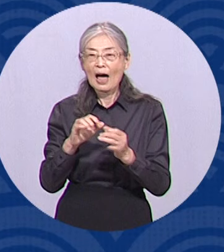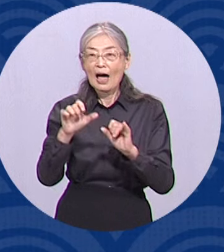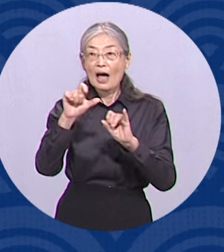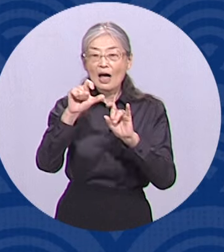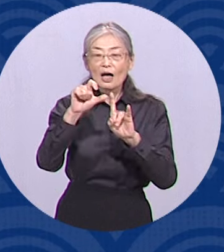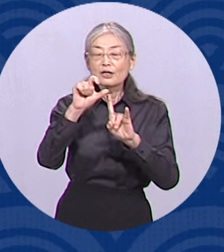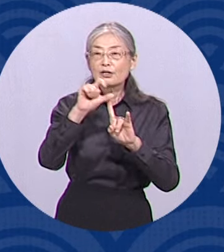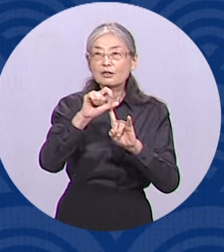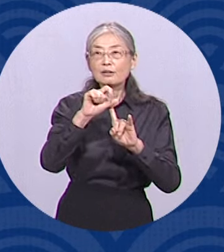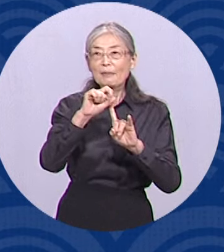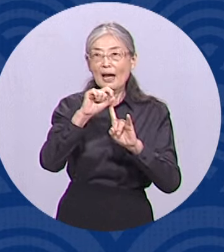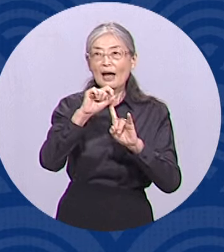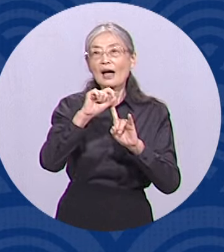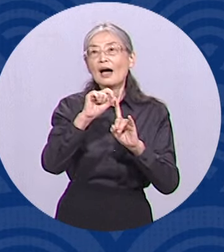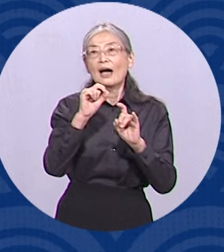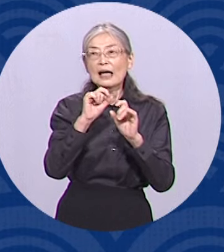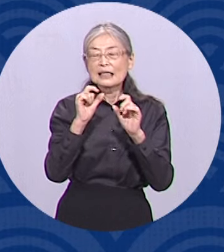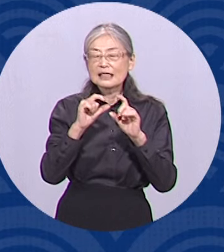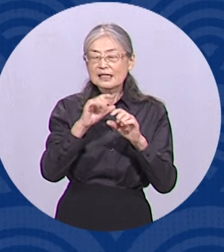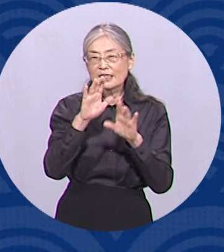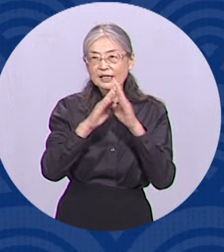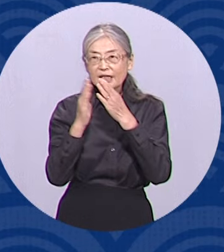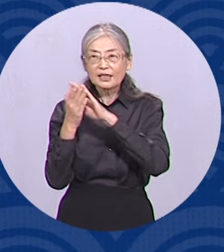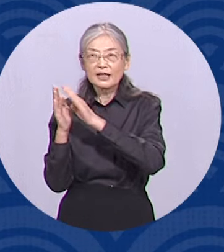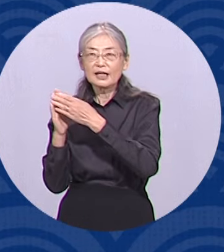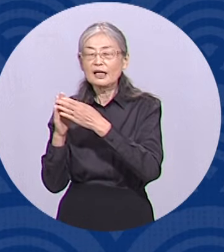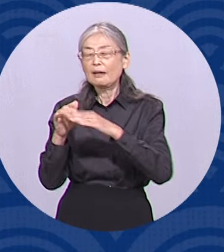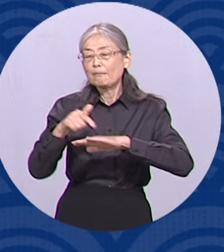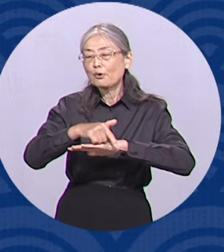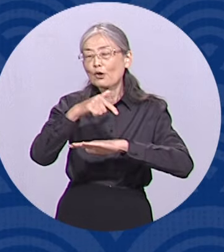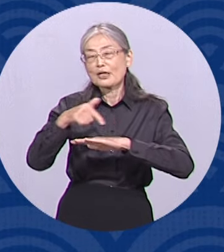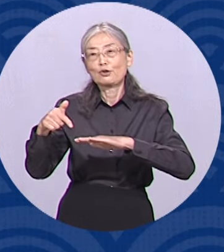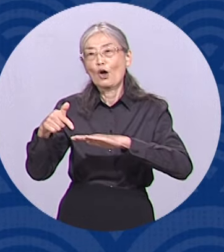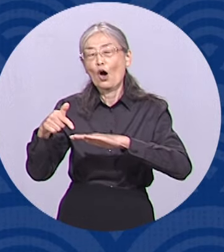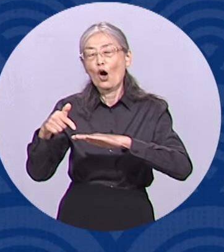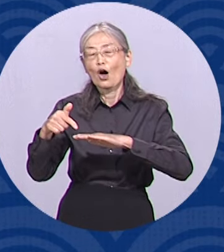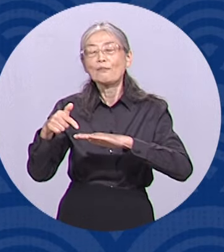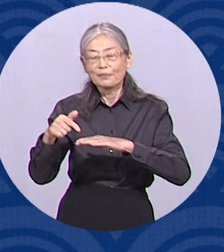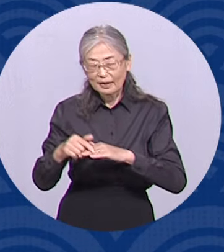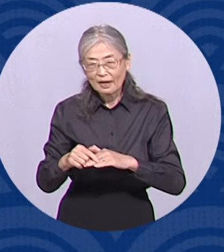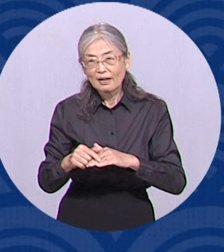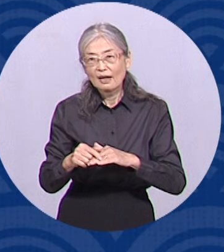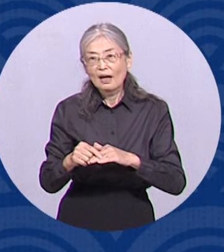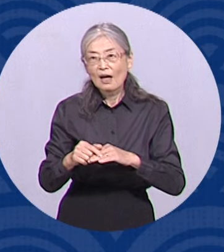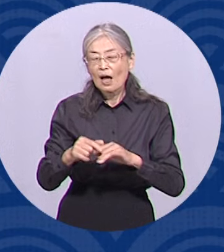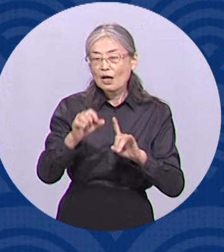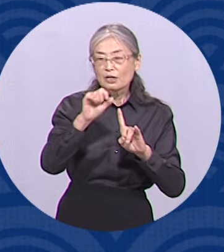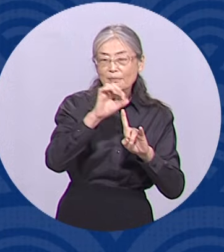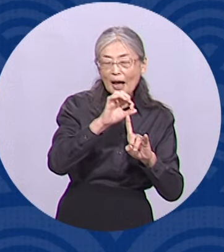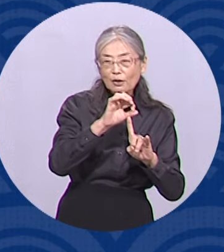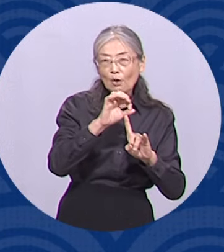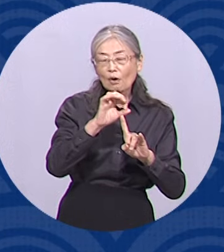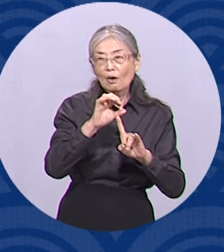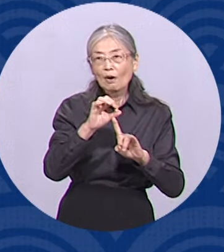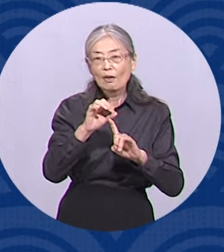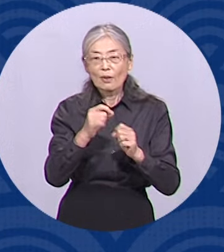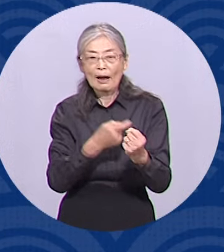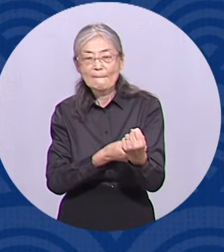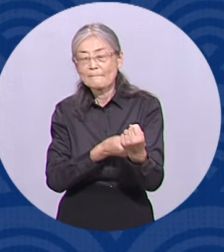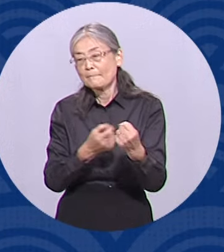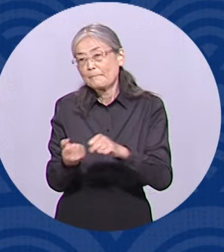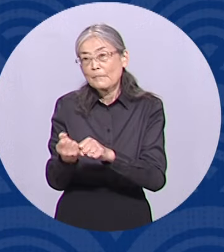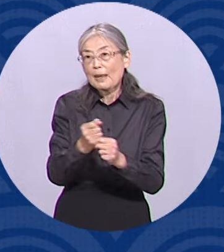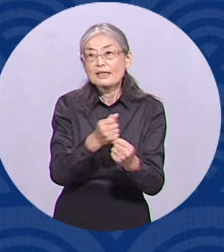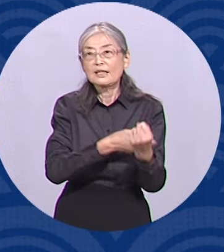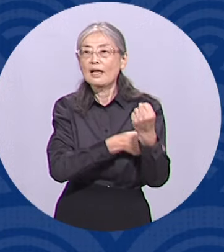が、これはインフラだけではなくて、市町村のコンパクト、スマート、レジリエント、これを実現をして